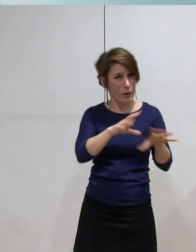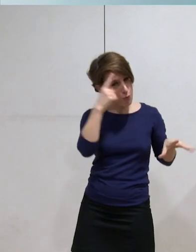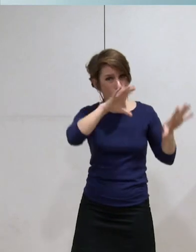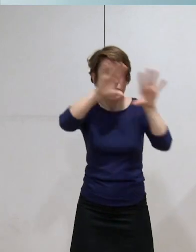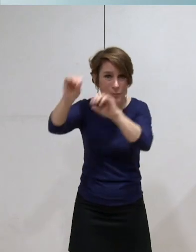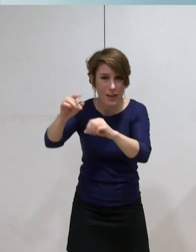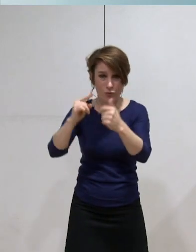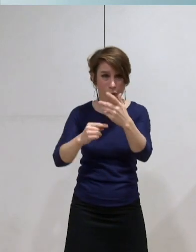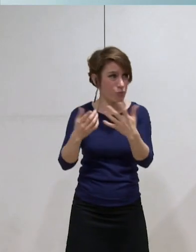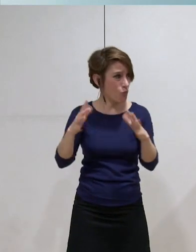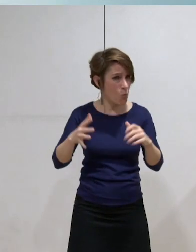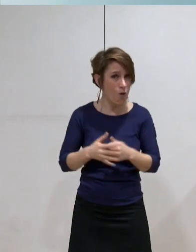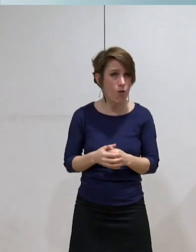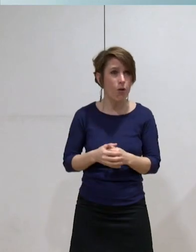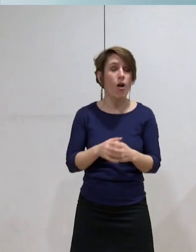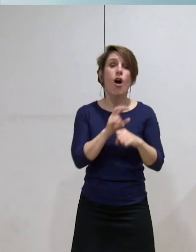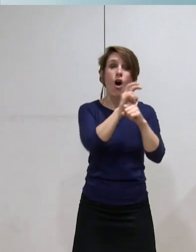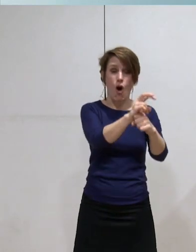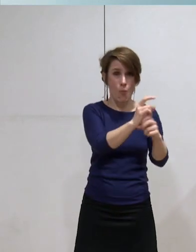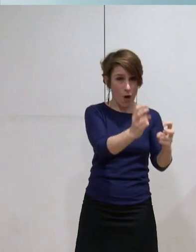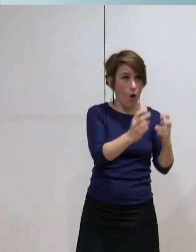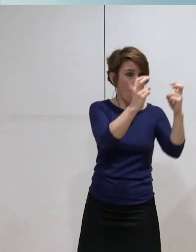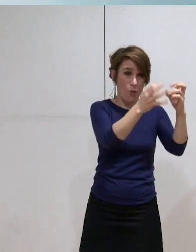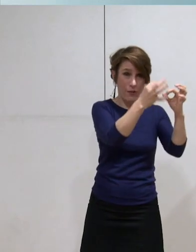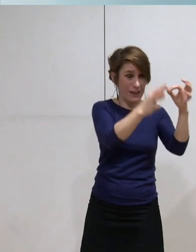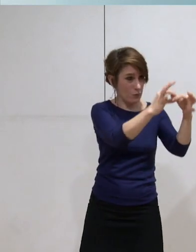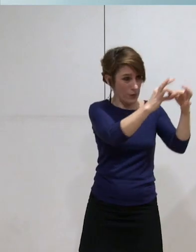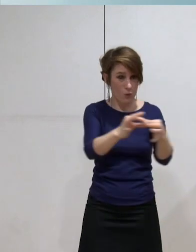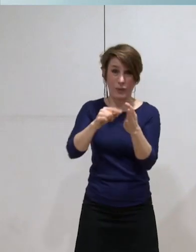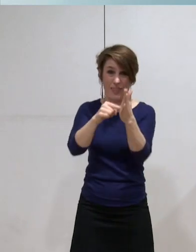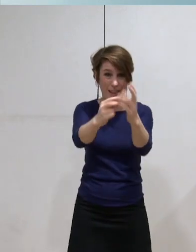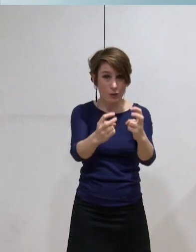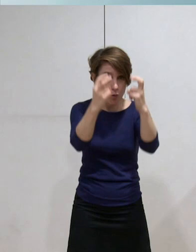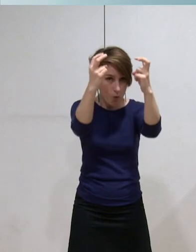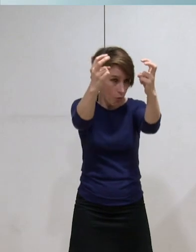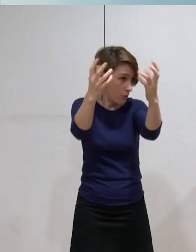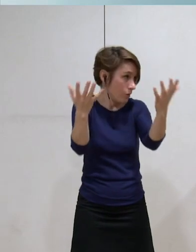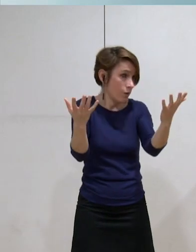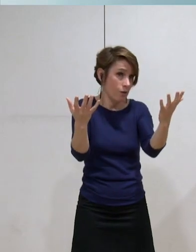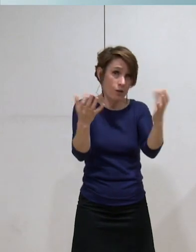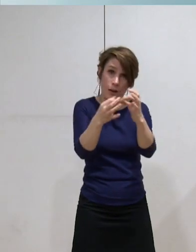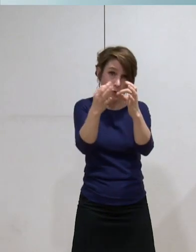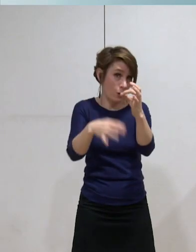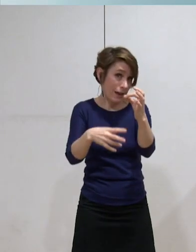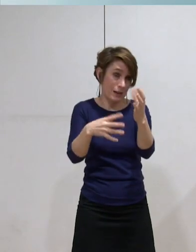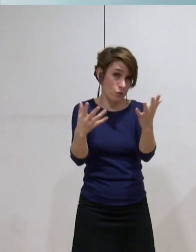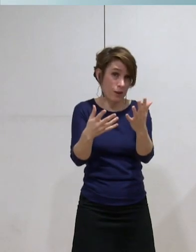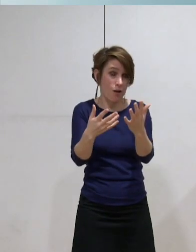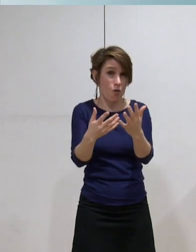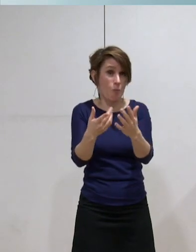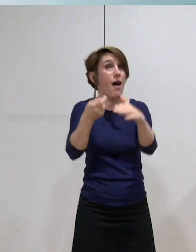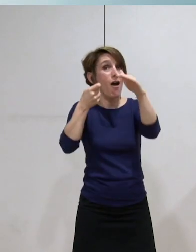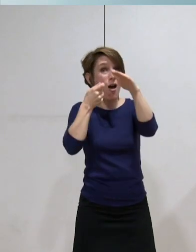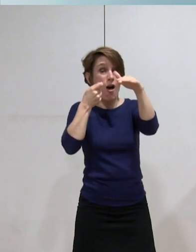l'emprunt augmente mécaniquement la dette de la ville déjà très élevée et génère une charge de remboursement de la